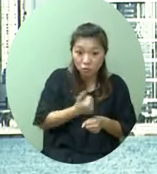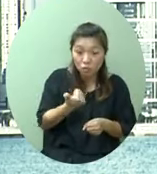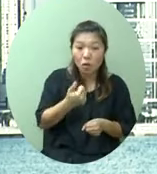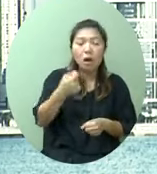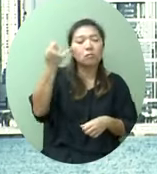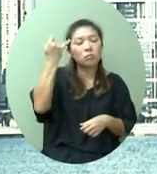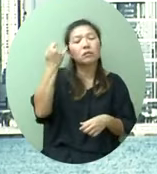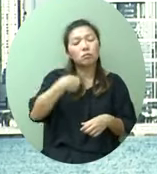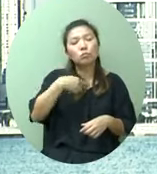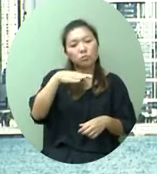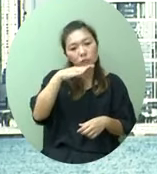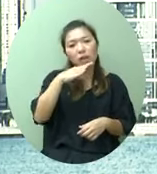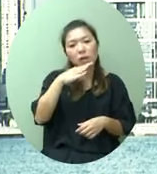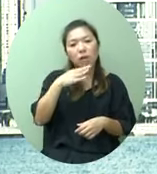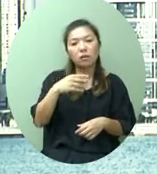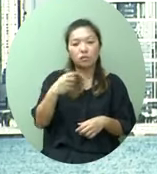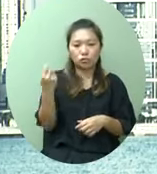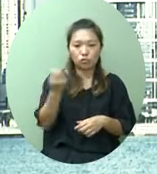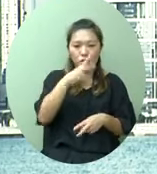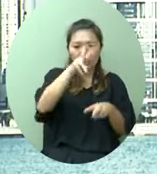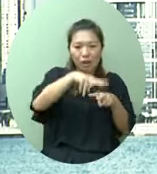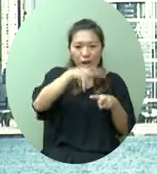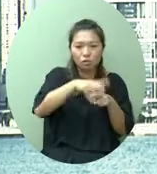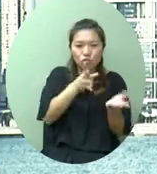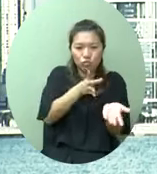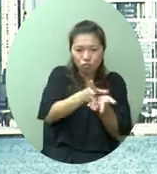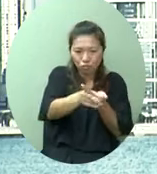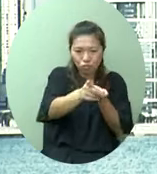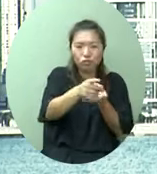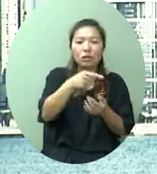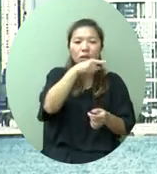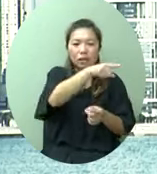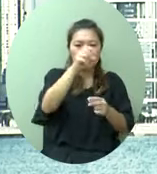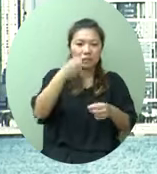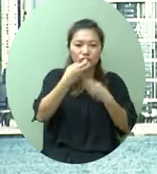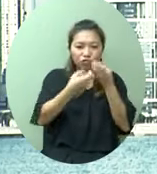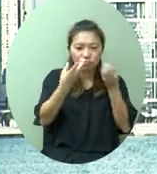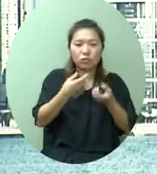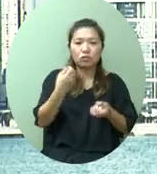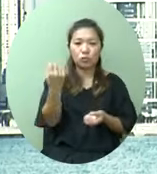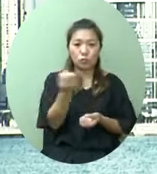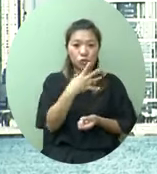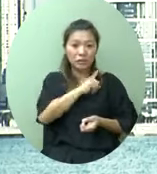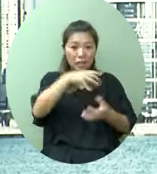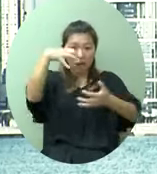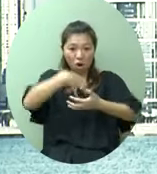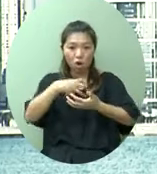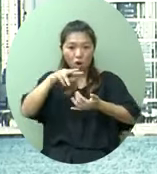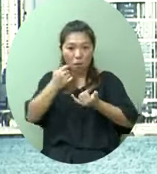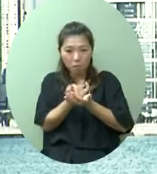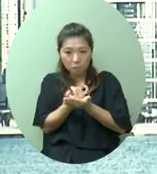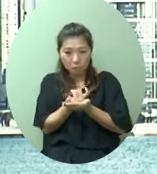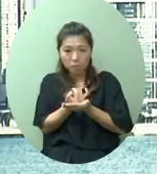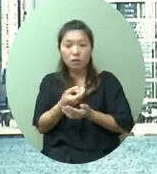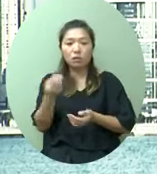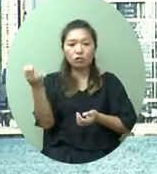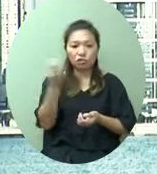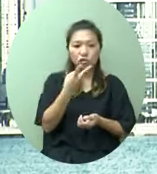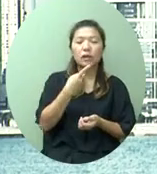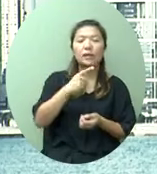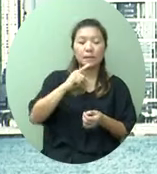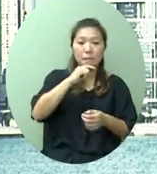哋有咗內地專家嘅回饋嘅意見，我哋自己內部再評核，我哋會再第一時間